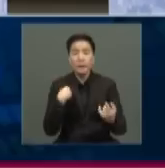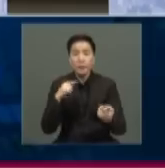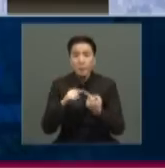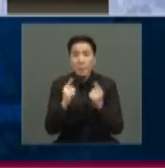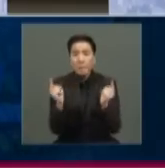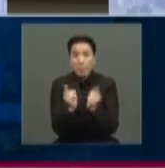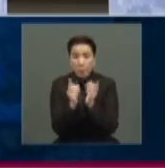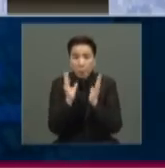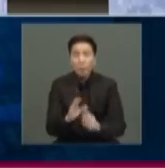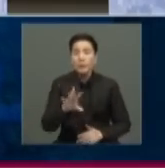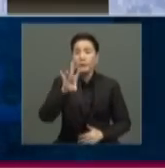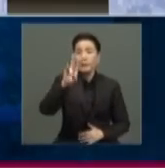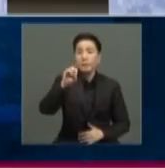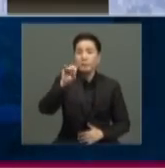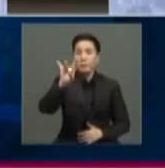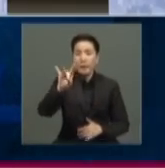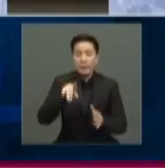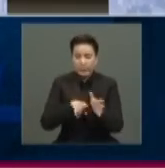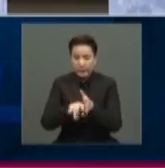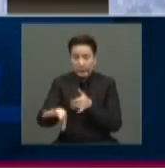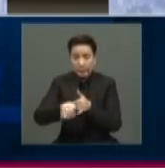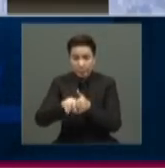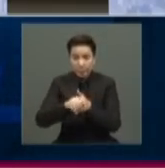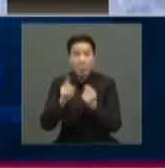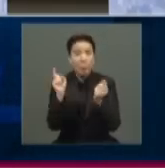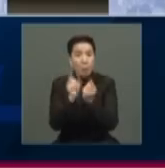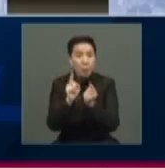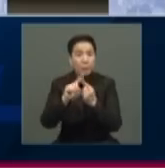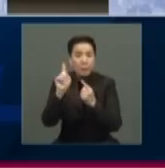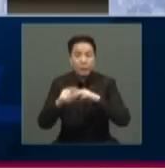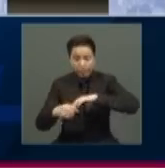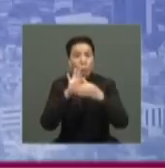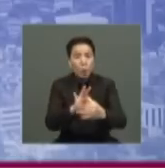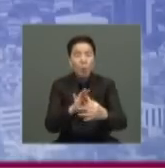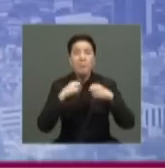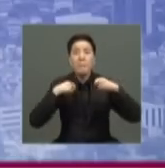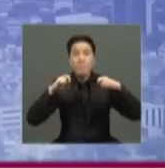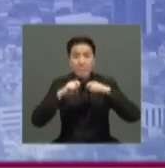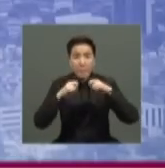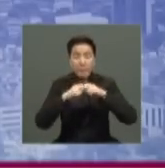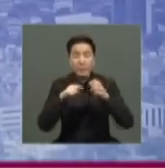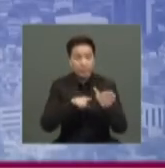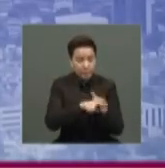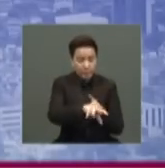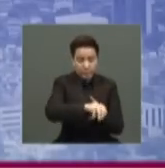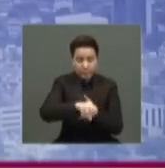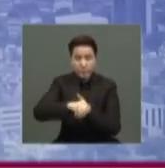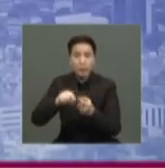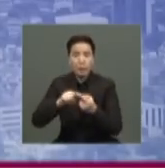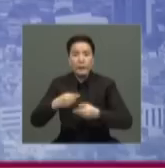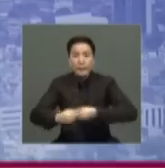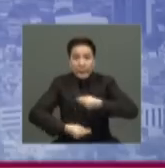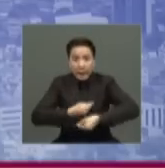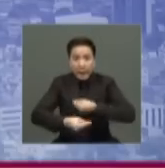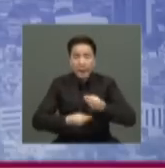รากฏว่ามีการขยายไปแล้วรวมทั้งหมด5จังหวัดด้วยกันครับ ค่ะกระจายไปติดเชื้อเพิ่มกันใน5จังหวัดด้วยกันนะคะรวมทั้งหมดเนี่ยมีการรายงาน